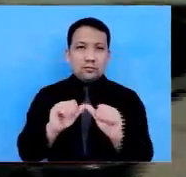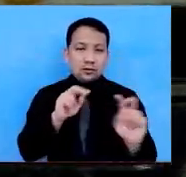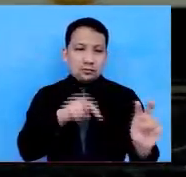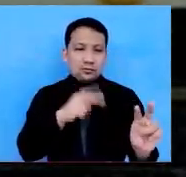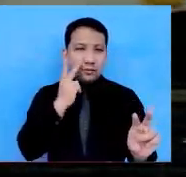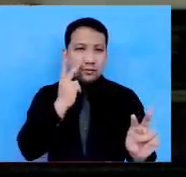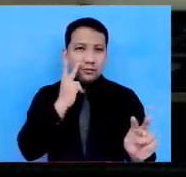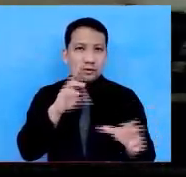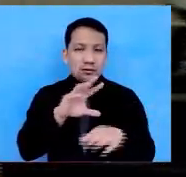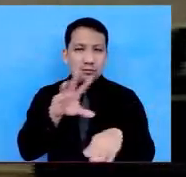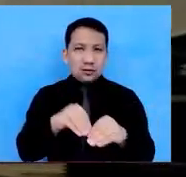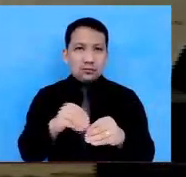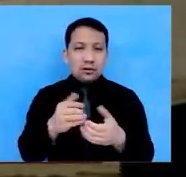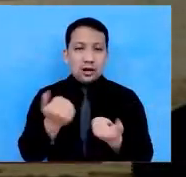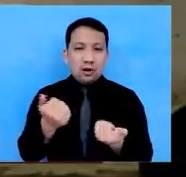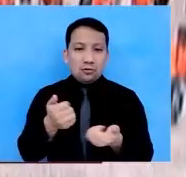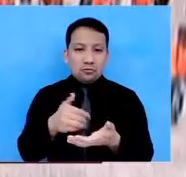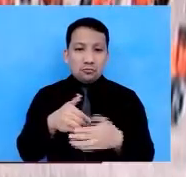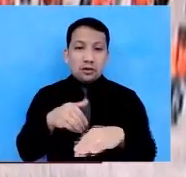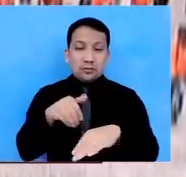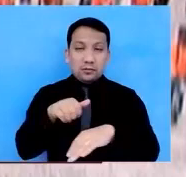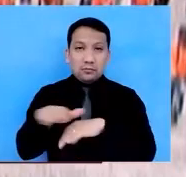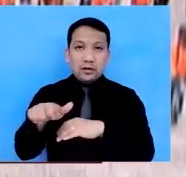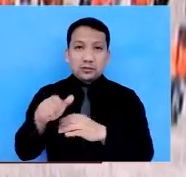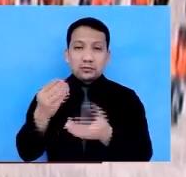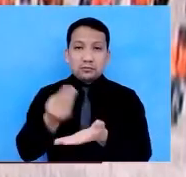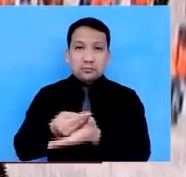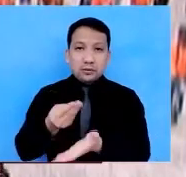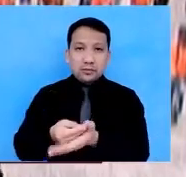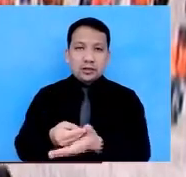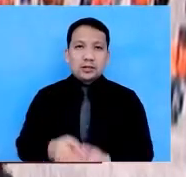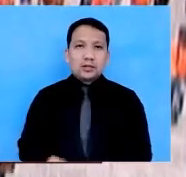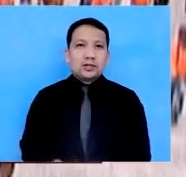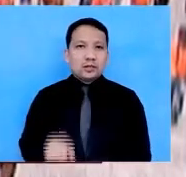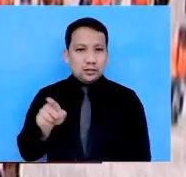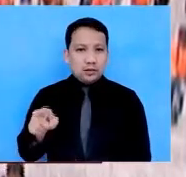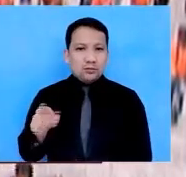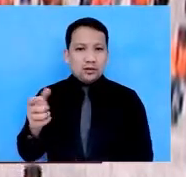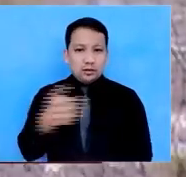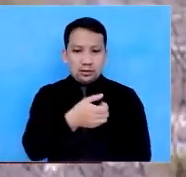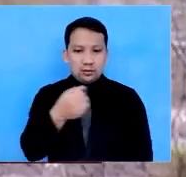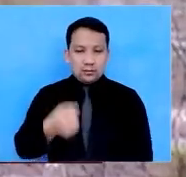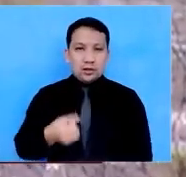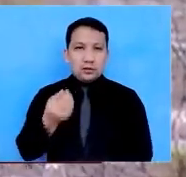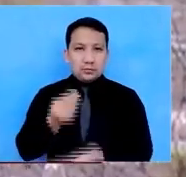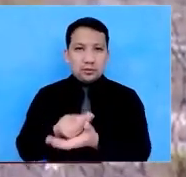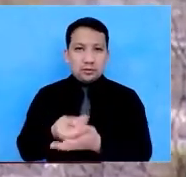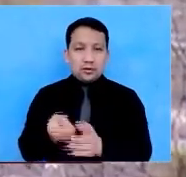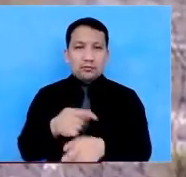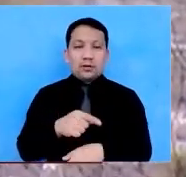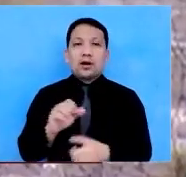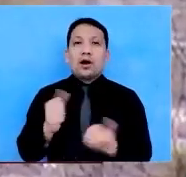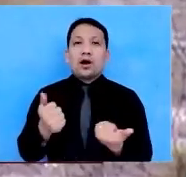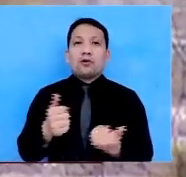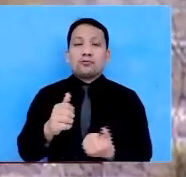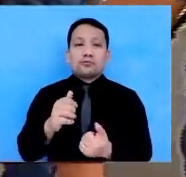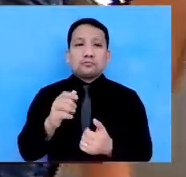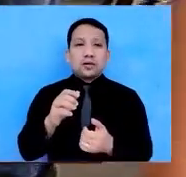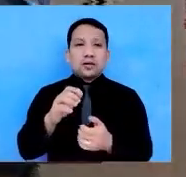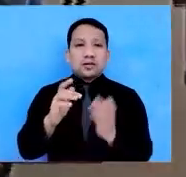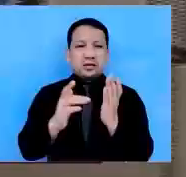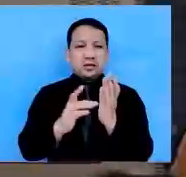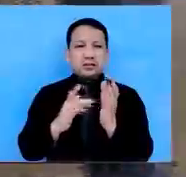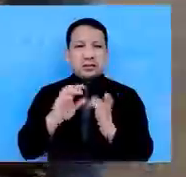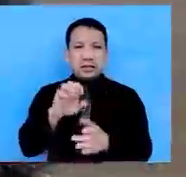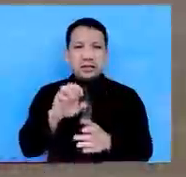palang paraan ng pagpuslit ng pera sa loob. Ang mga convict, nakakatanggap daw ng pera sa pamamagitan ng digital wallets.